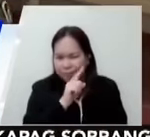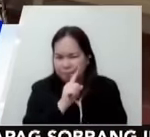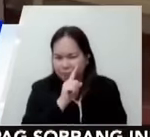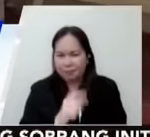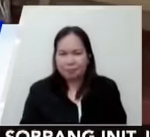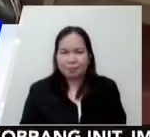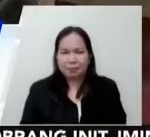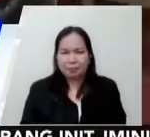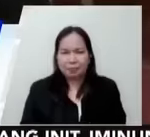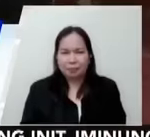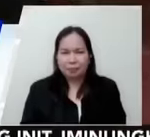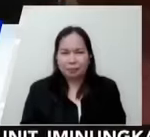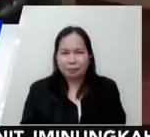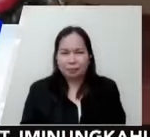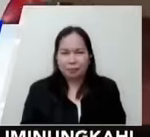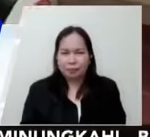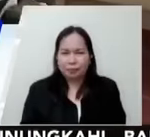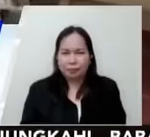1, 1, 2, 4.